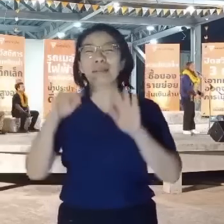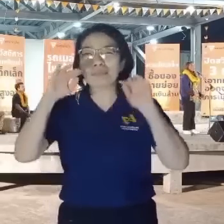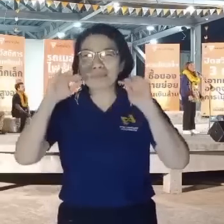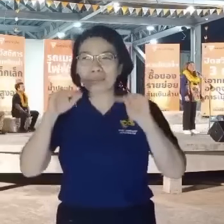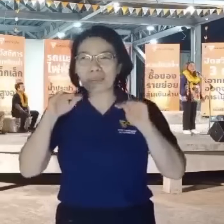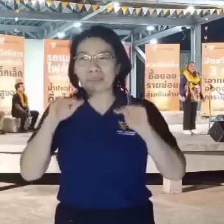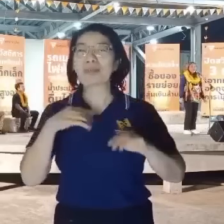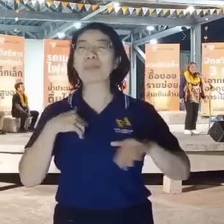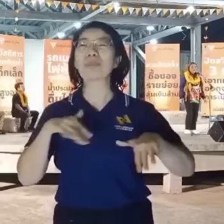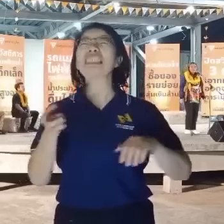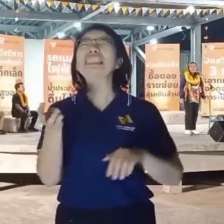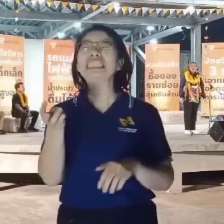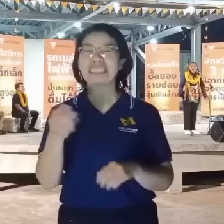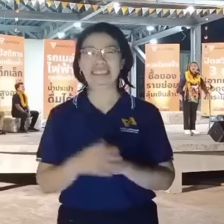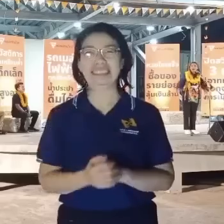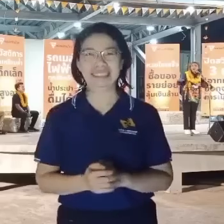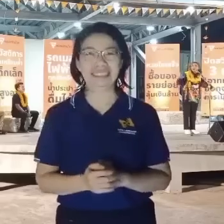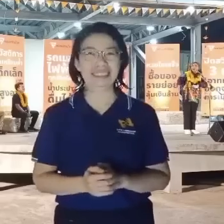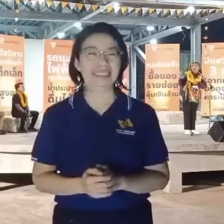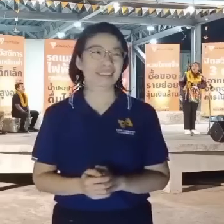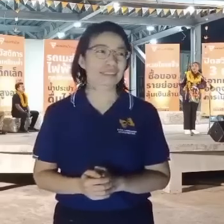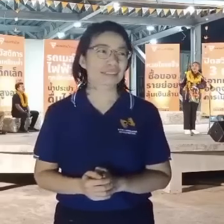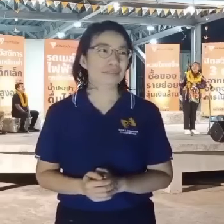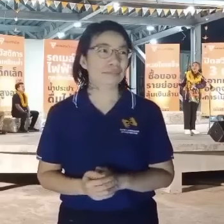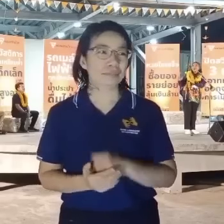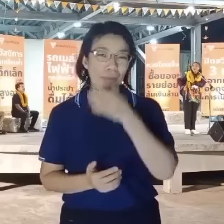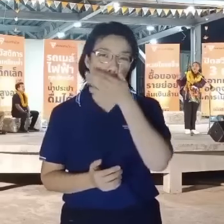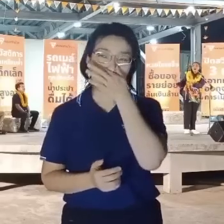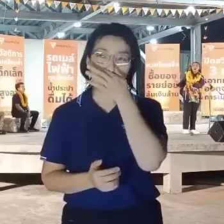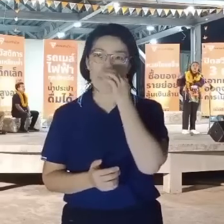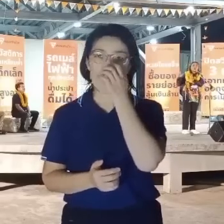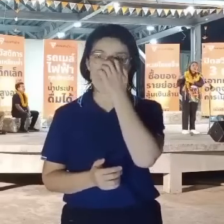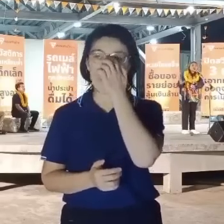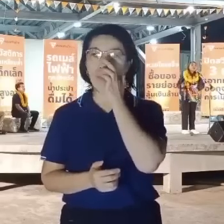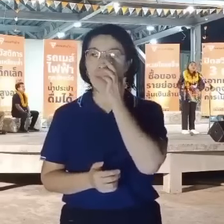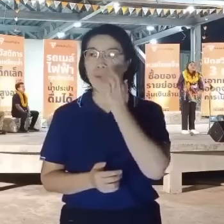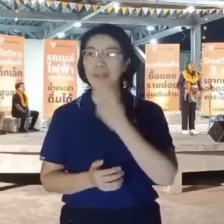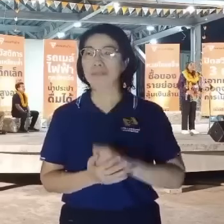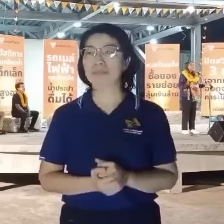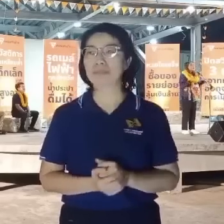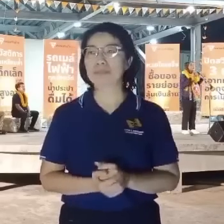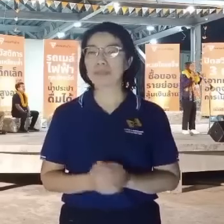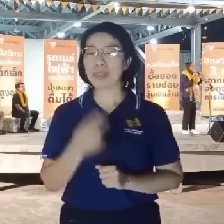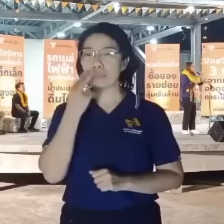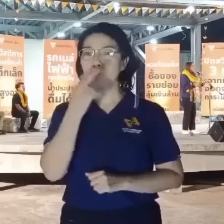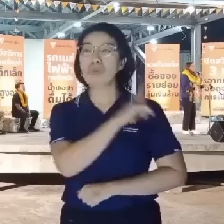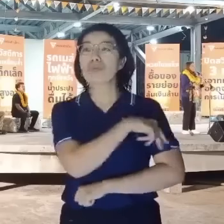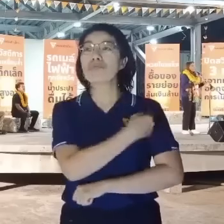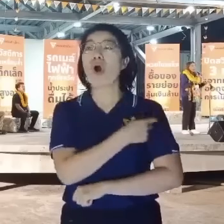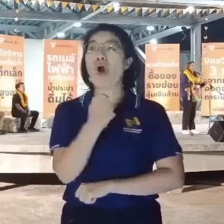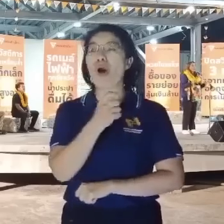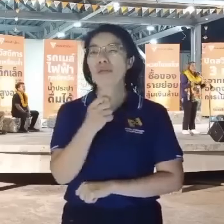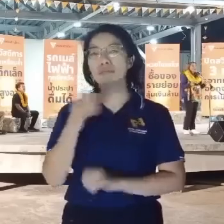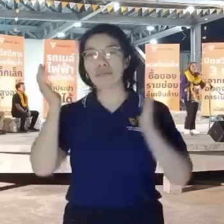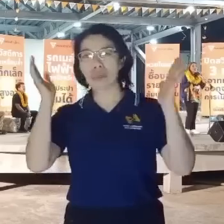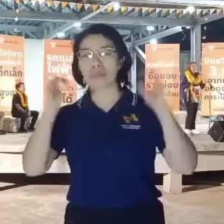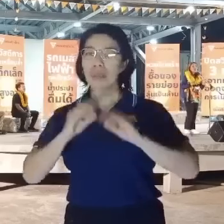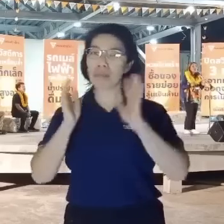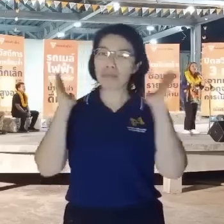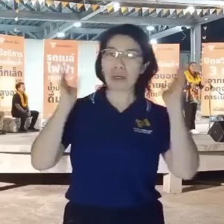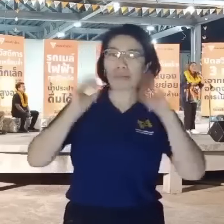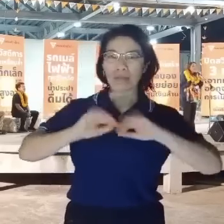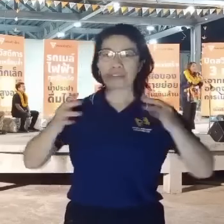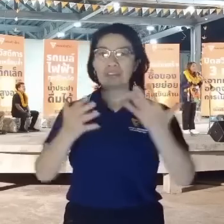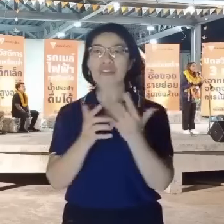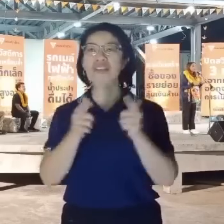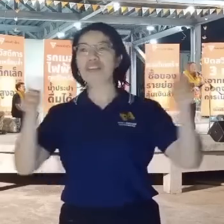ร้อนแรงลงสักเล็กน้อยเพราะว่าพอไปดูพอหมออ๋องโปรโมทว่าจะมีการปราศรัยใหญ่ทุกๆ